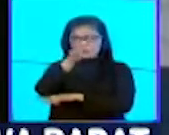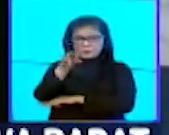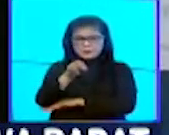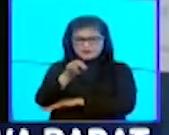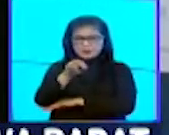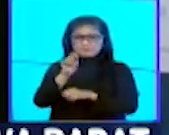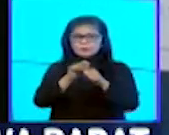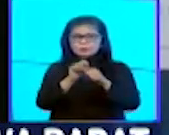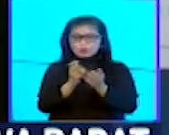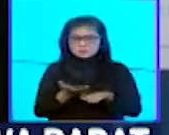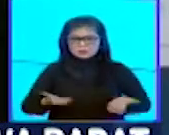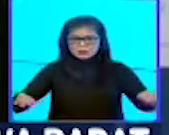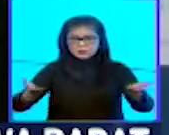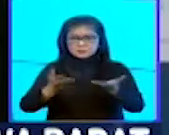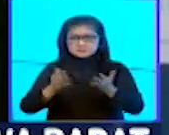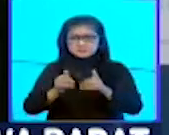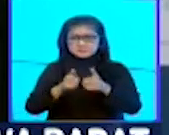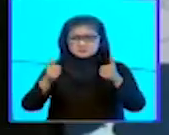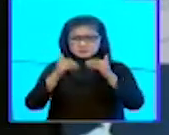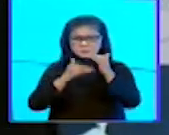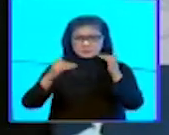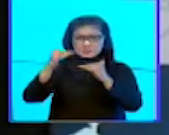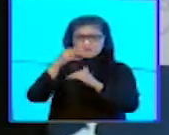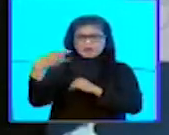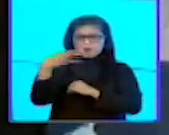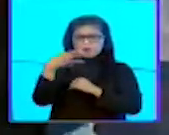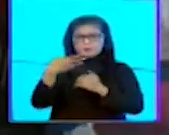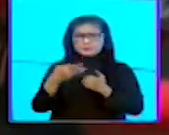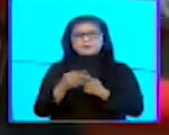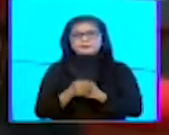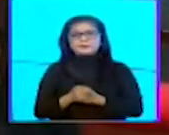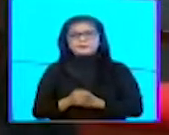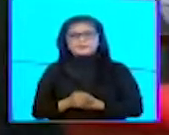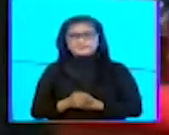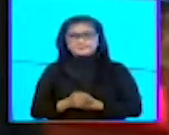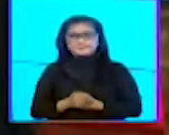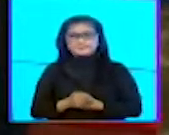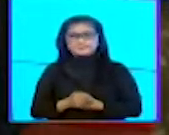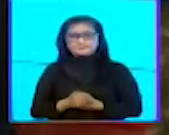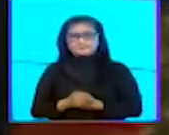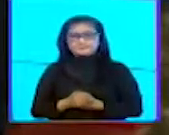lingkungan yang bersih sekaligus meningkatkan ekonomi masyarakat. Tim Liputan iNews melaporkan.